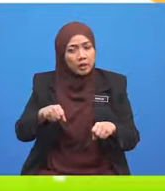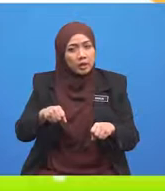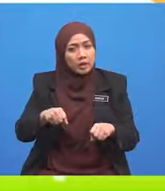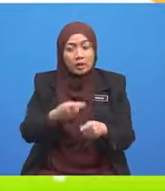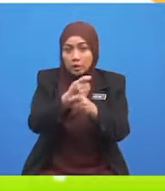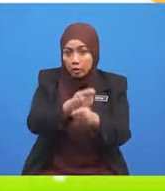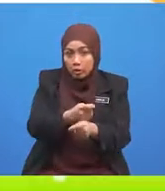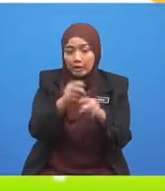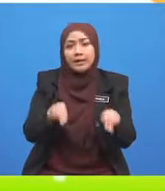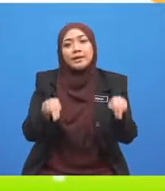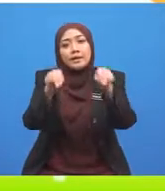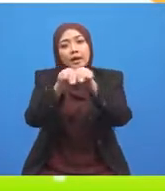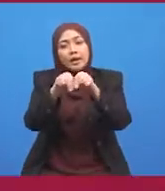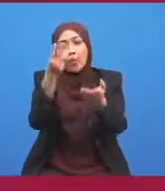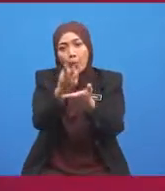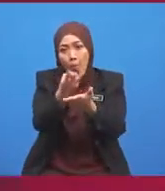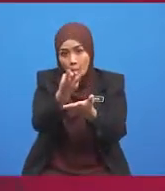nilai wang.